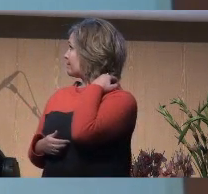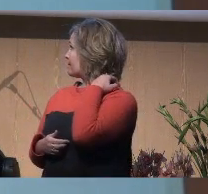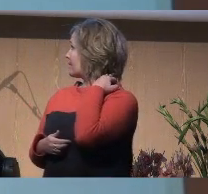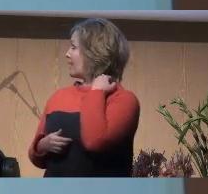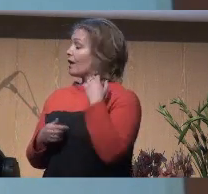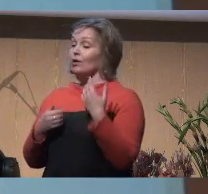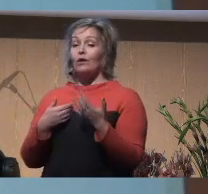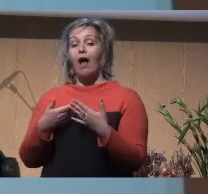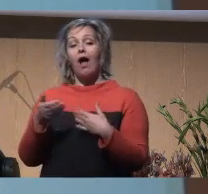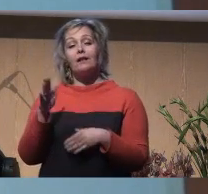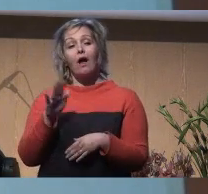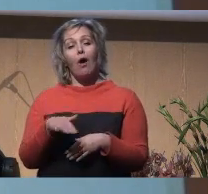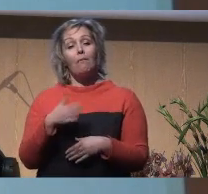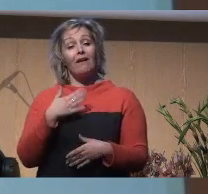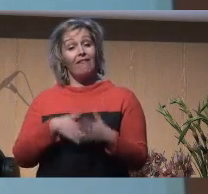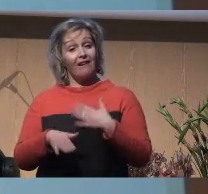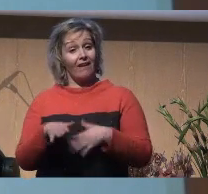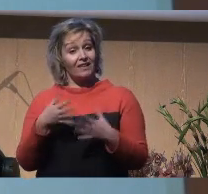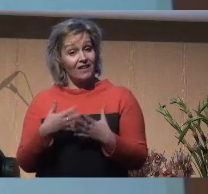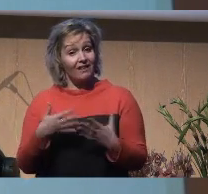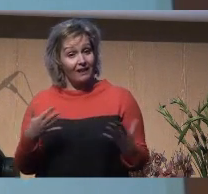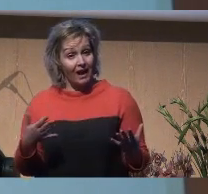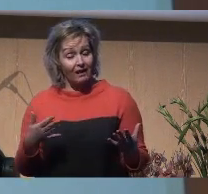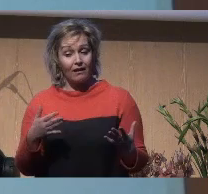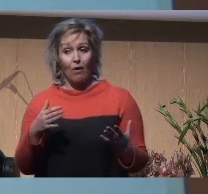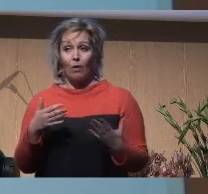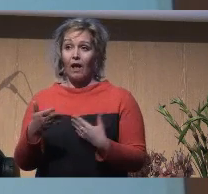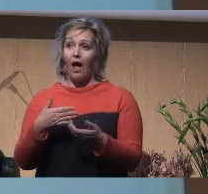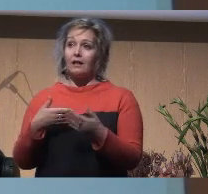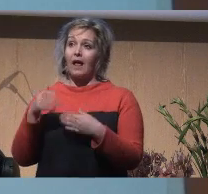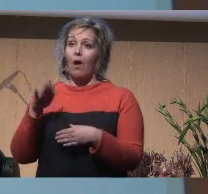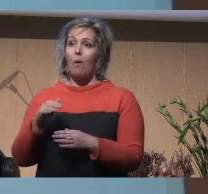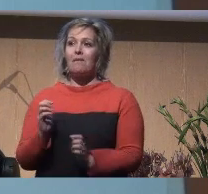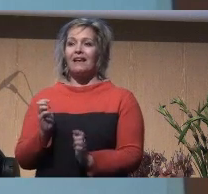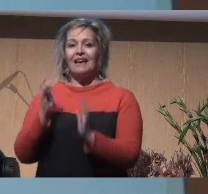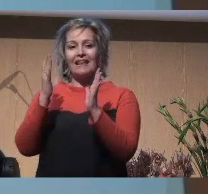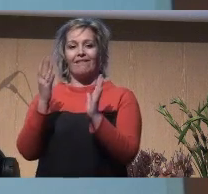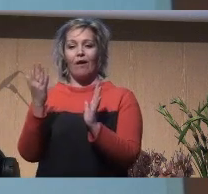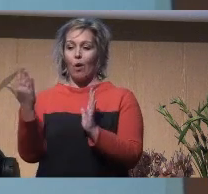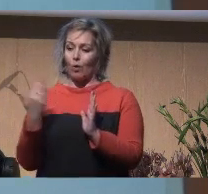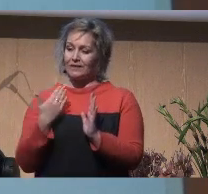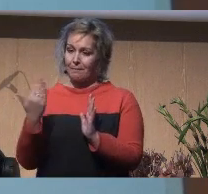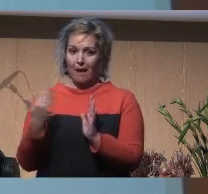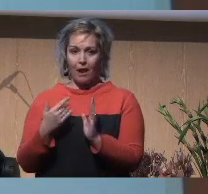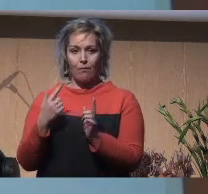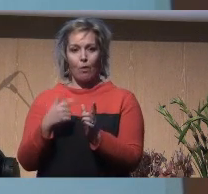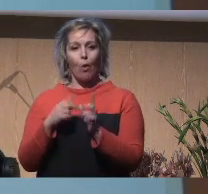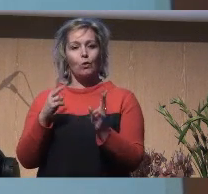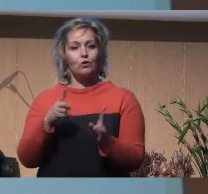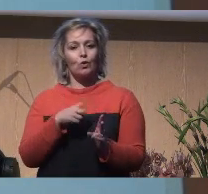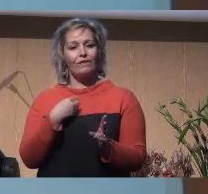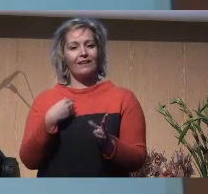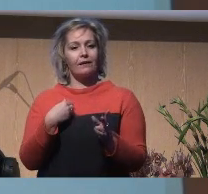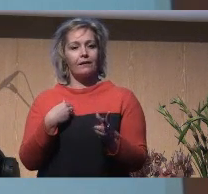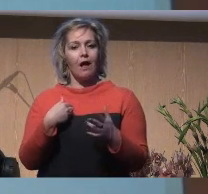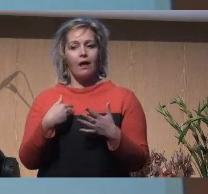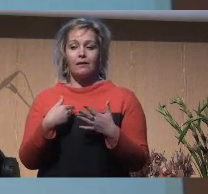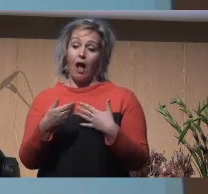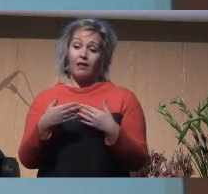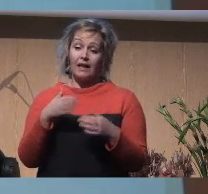Når det handler om velferd generelt, når det handler om livet oss imellom, men ikke minst også når det handler om